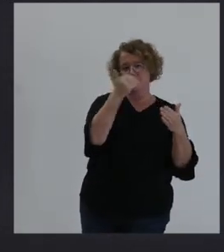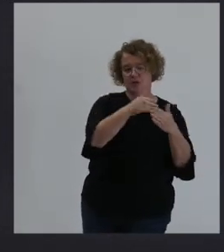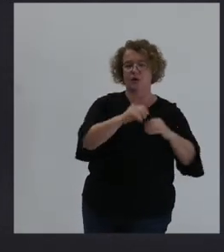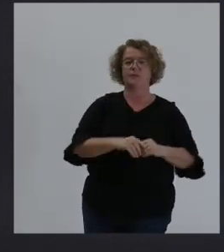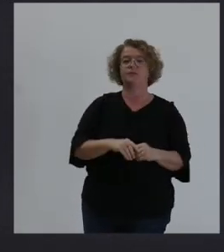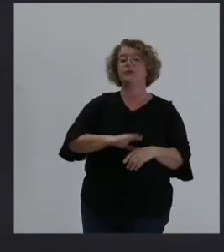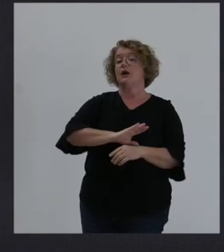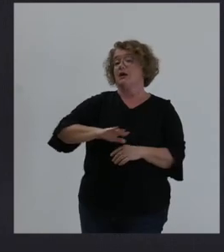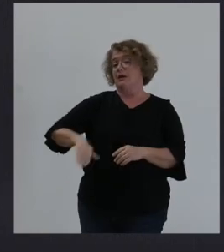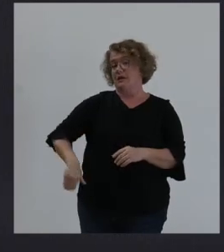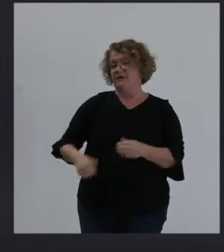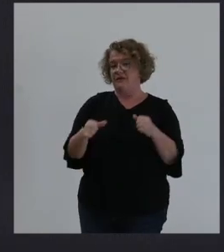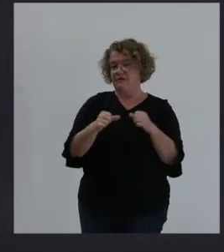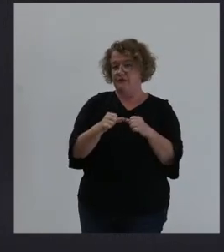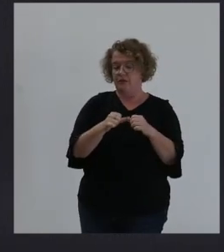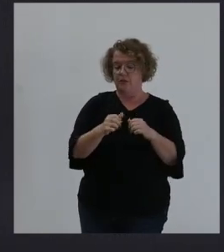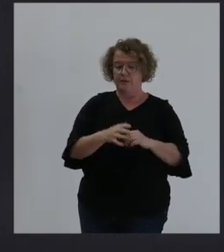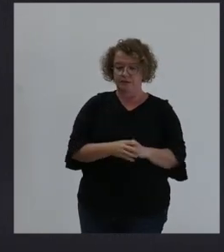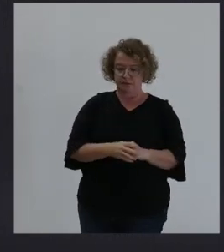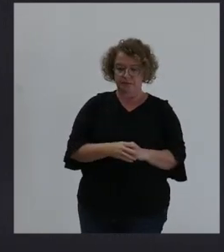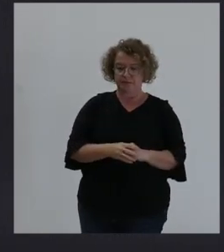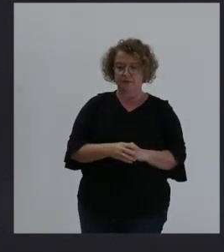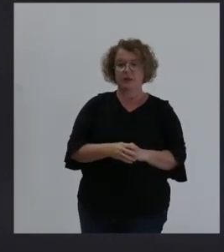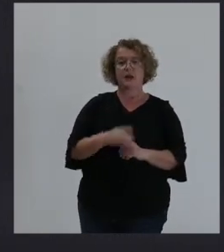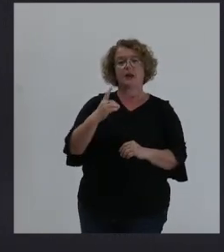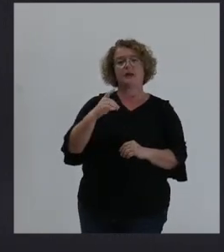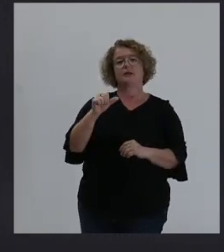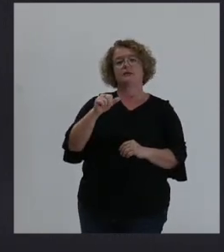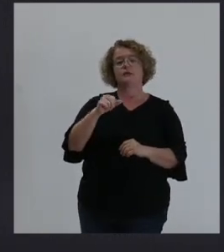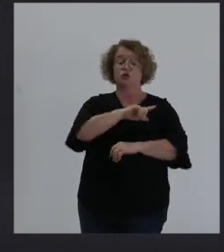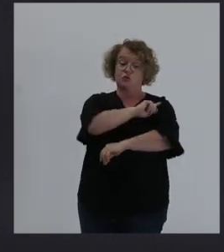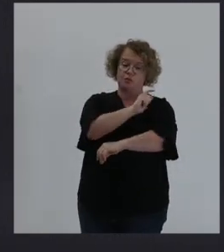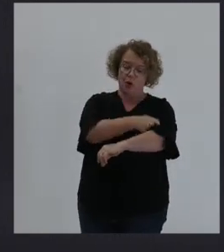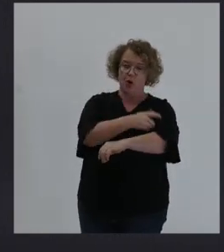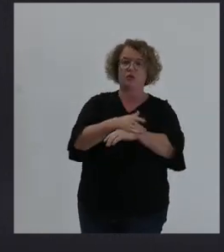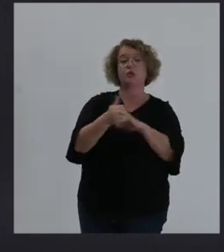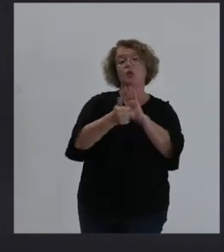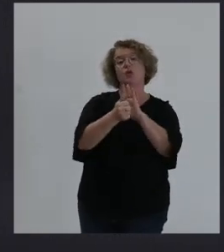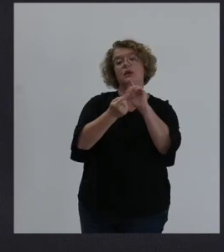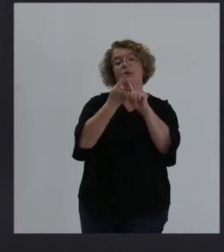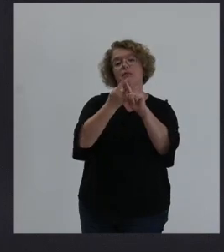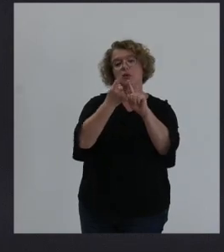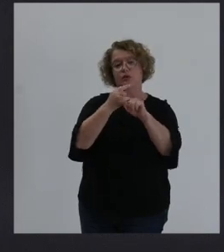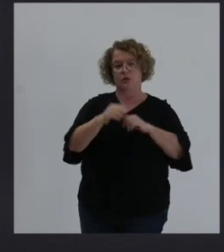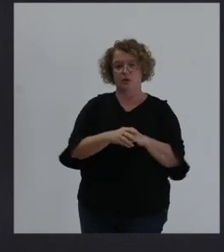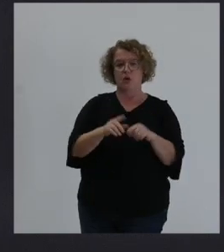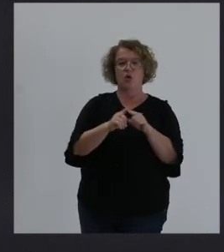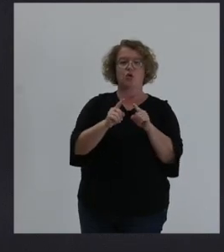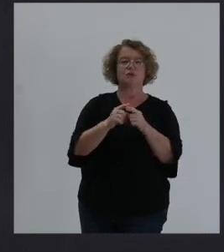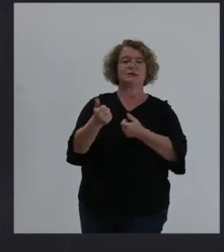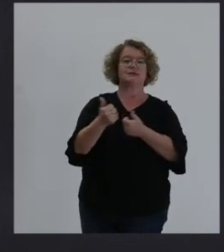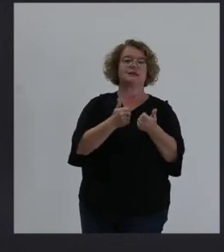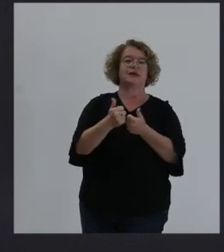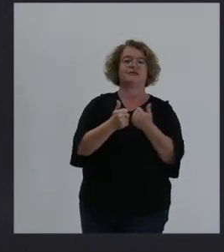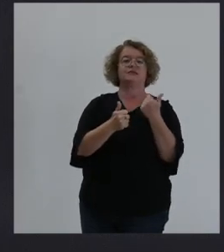Enfin, il faut évoquer le rôle majeur joué par le DAPS, pour le sport, et par deux services créés pendant le mandat, la DIVEC et le